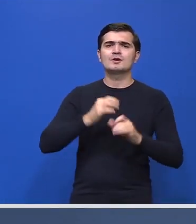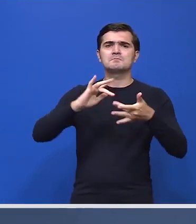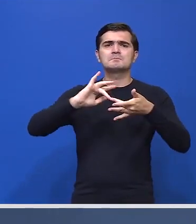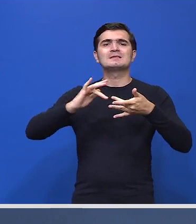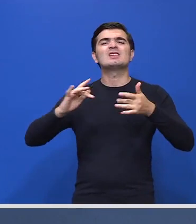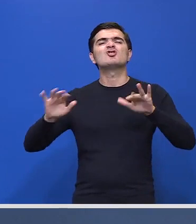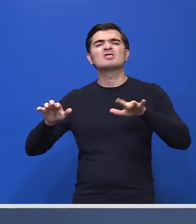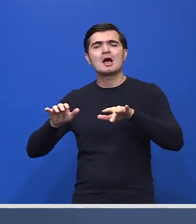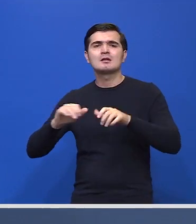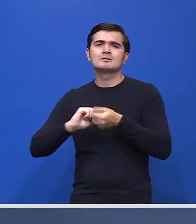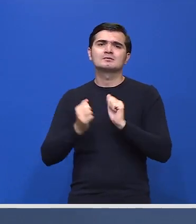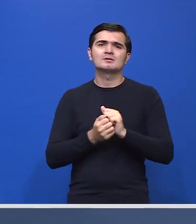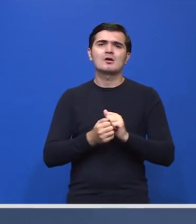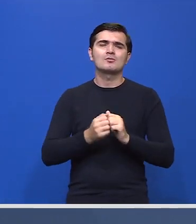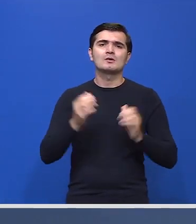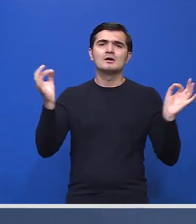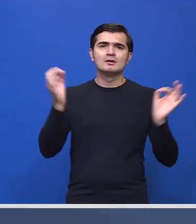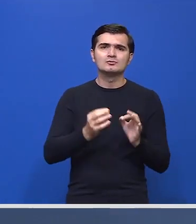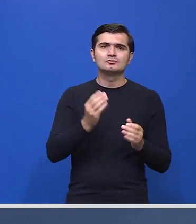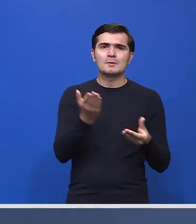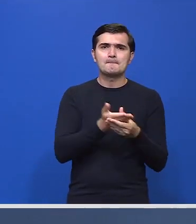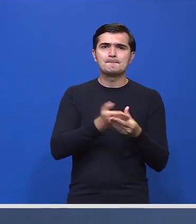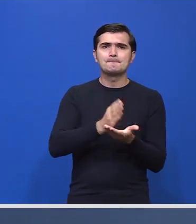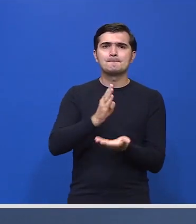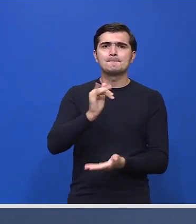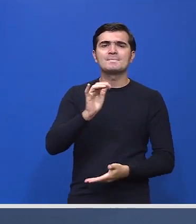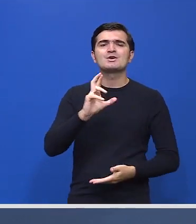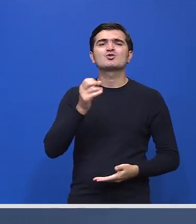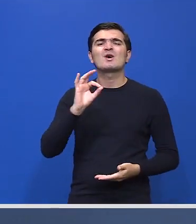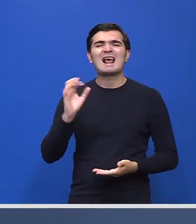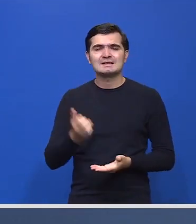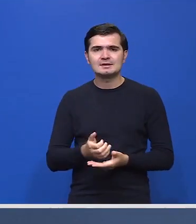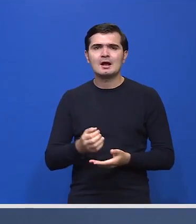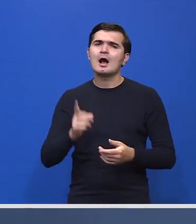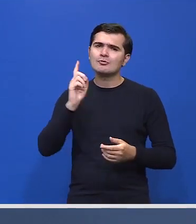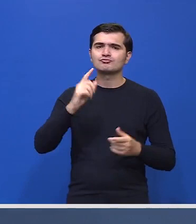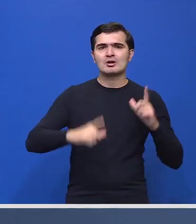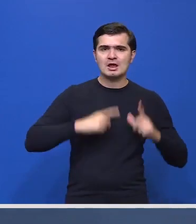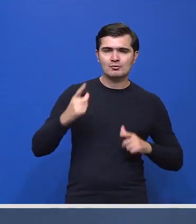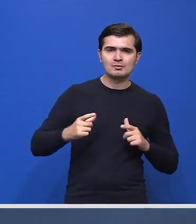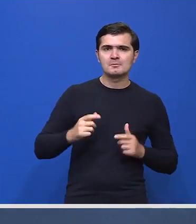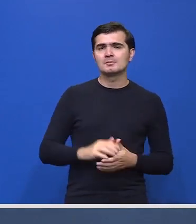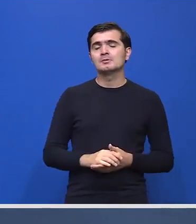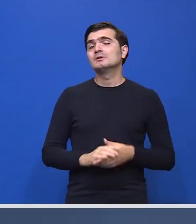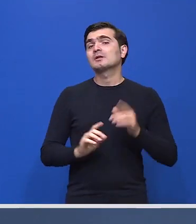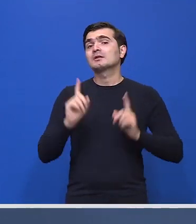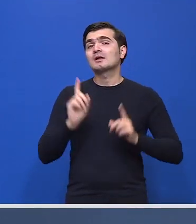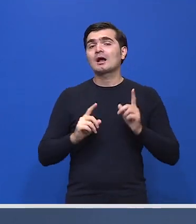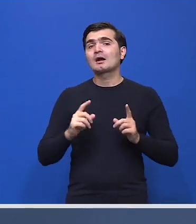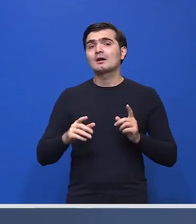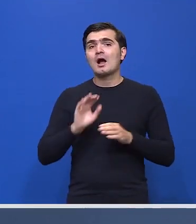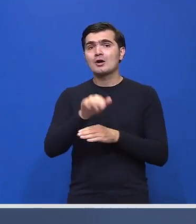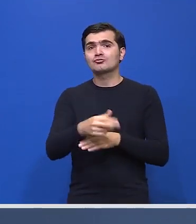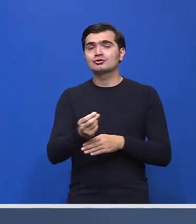sisteme care debirocratizează relația cu contributorul, le lăudăm, iar când ele ajung să devină